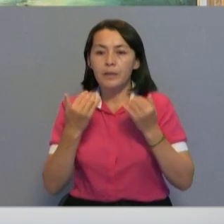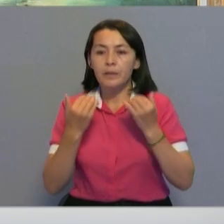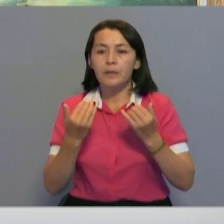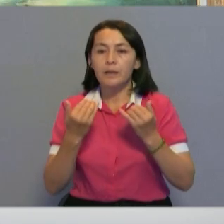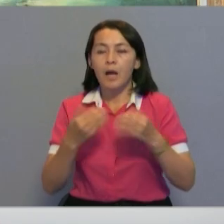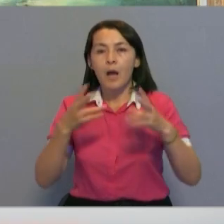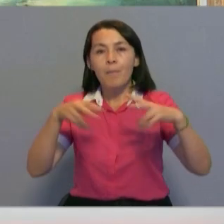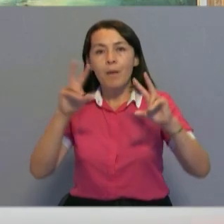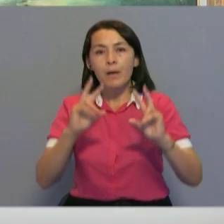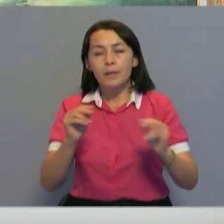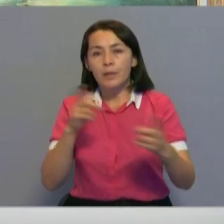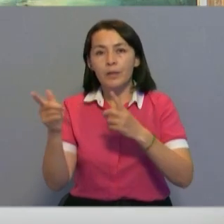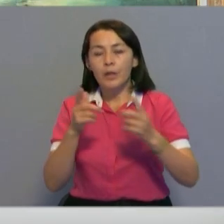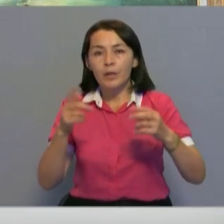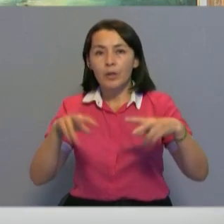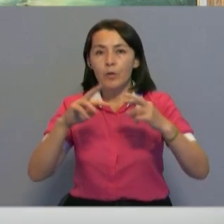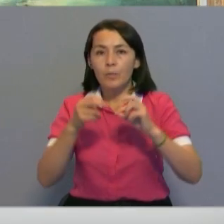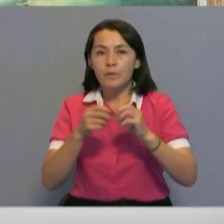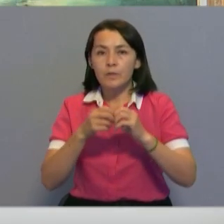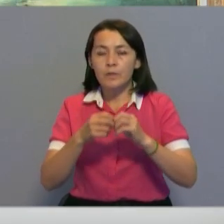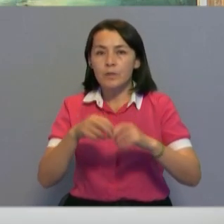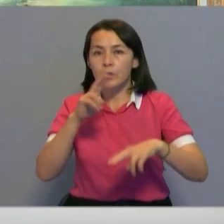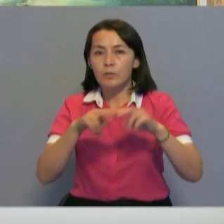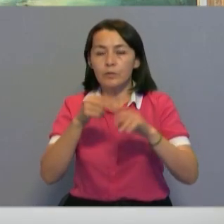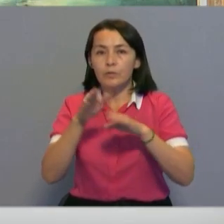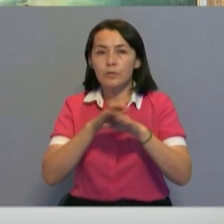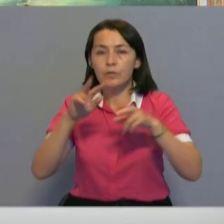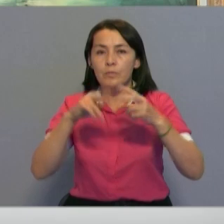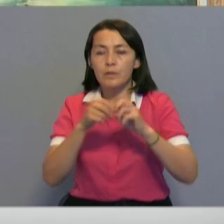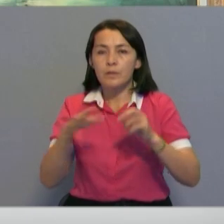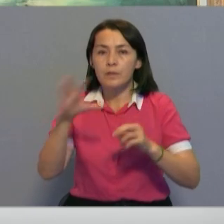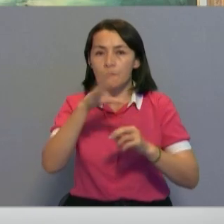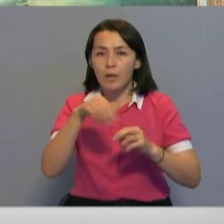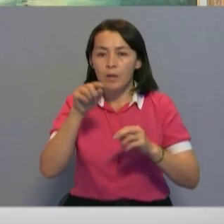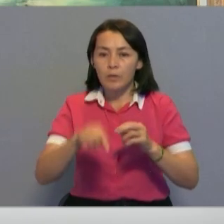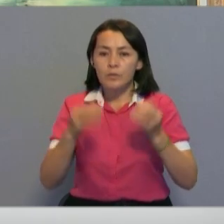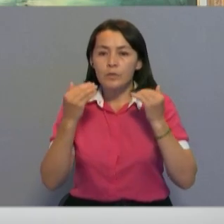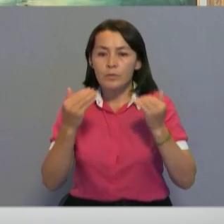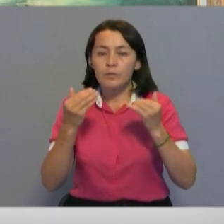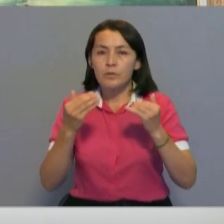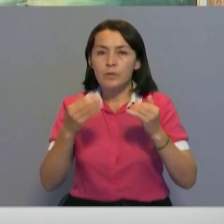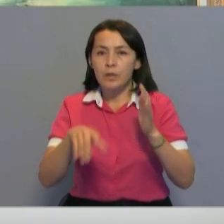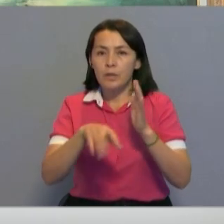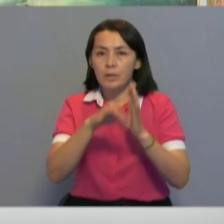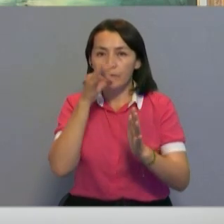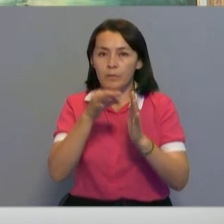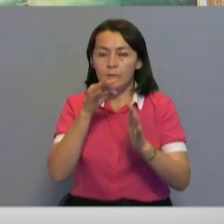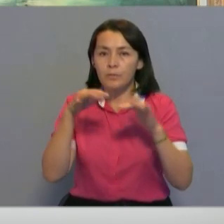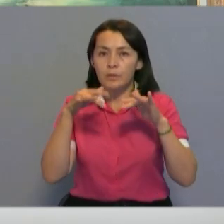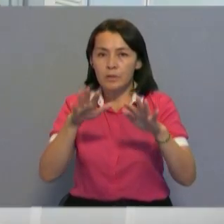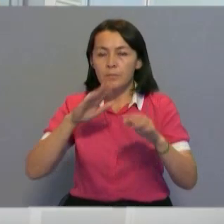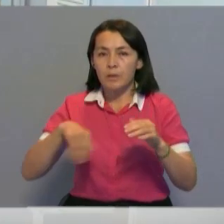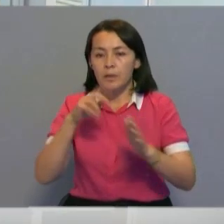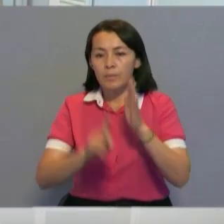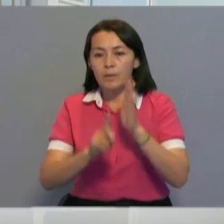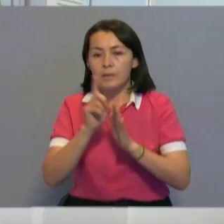арнайы мамандарды даярлау мәселесі, құрылысты жүргізу мәселесі, оның барлығы осы референдум шешім қабылданғаннан кейін қолға алынатын